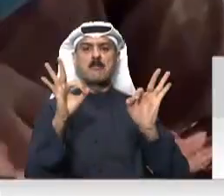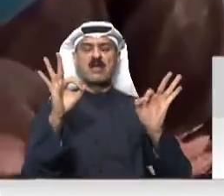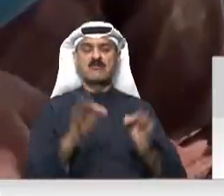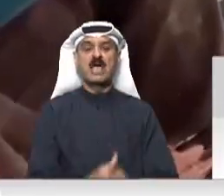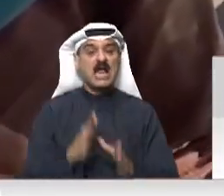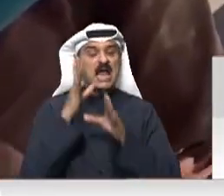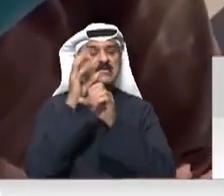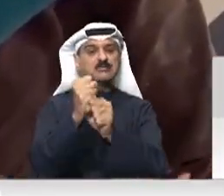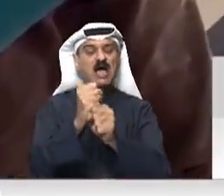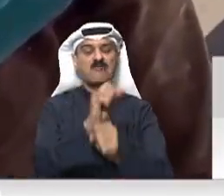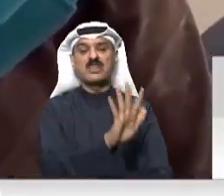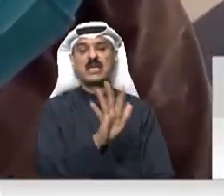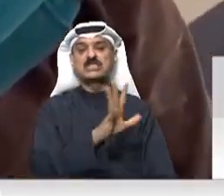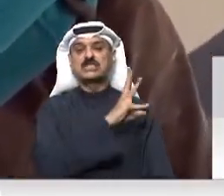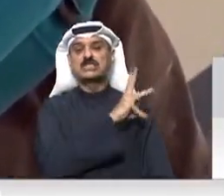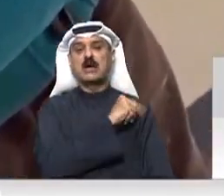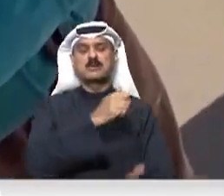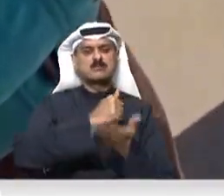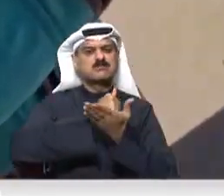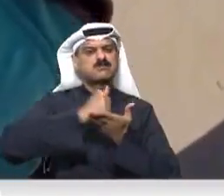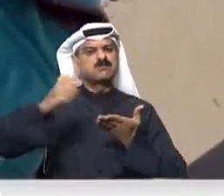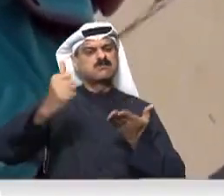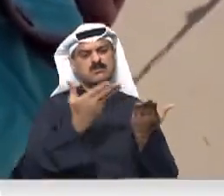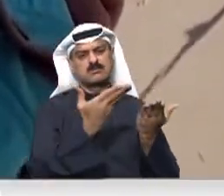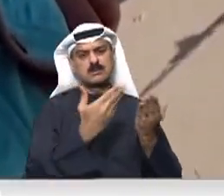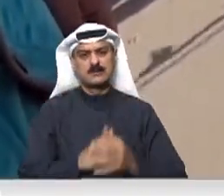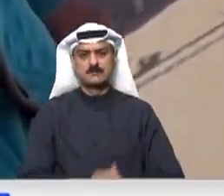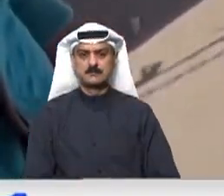الفلسطيني من جريمه الاباده الجماعيه